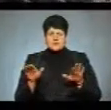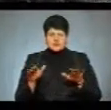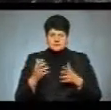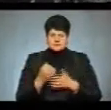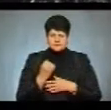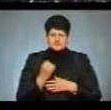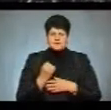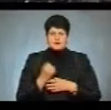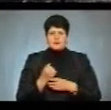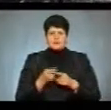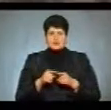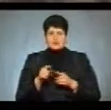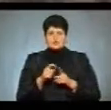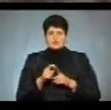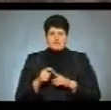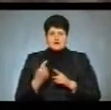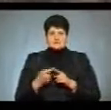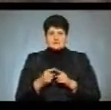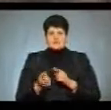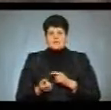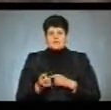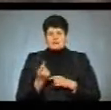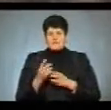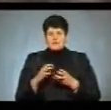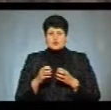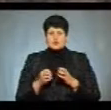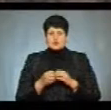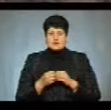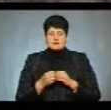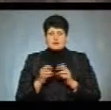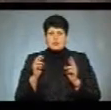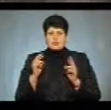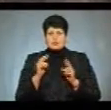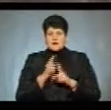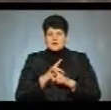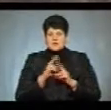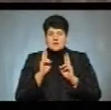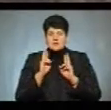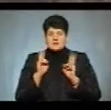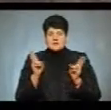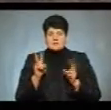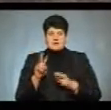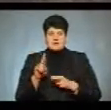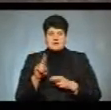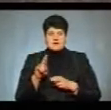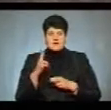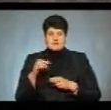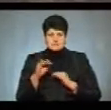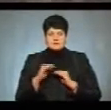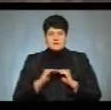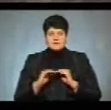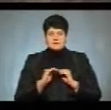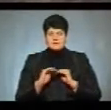їхніх словах, що це виникло в результаті травлення невідомими ядохімікатами